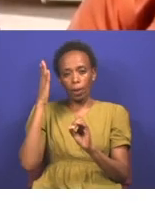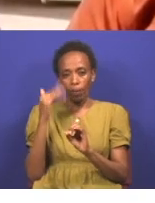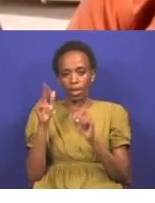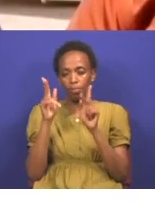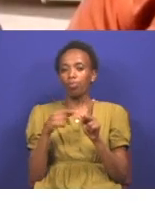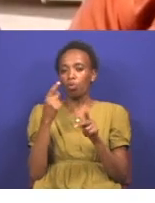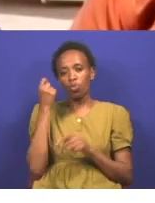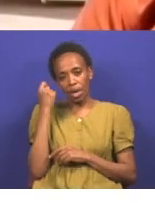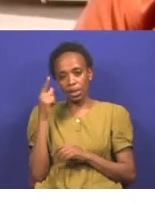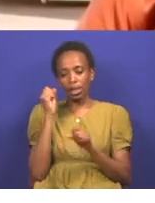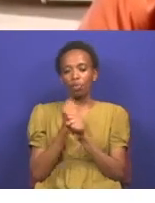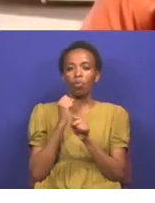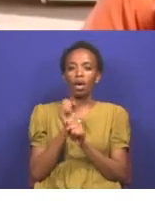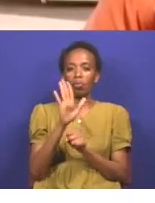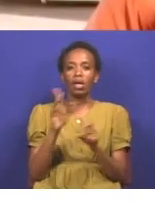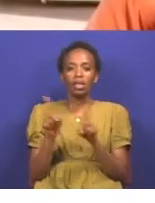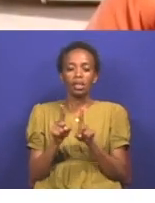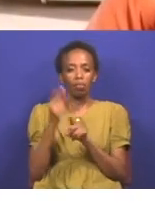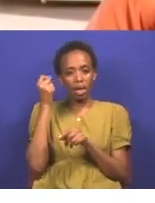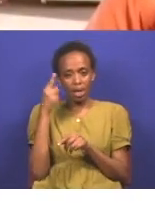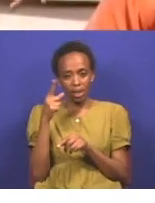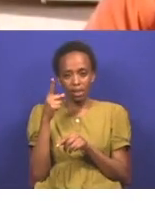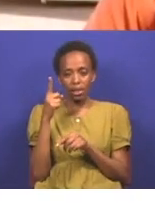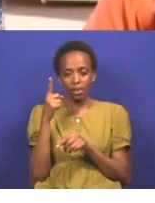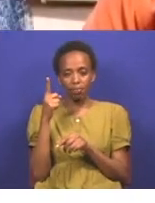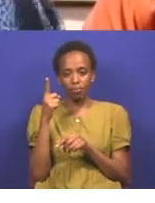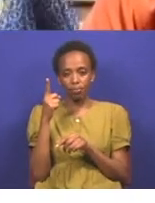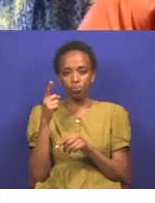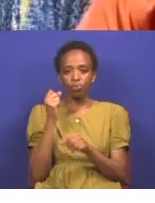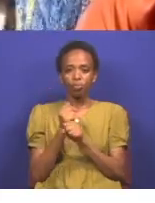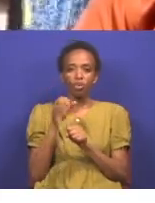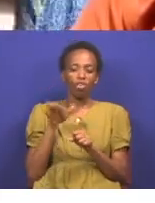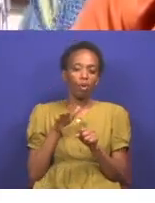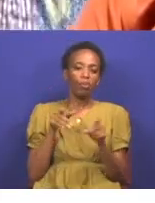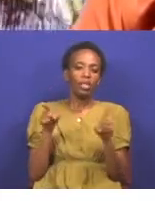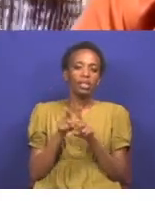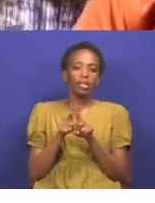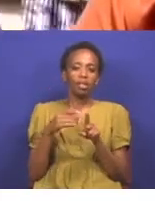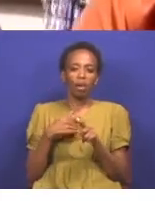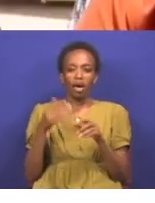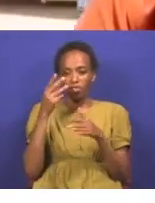ambayo wanaelewa kasi na wanaelewa kasi ya kina mama na wako na hiyo maono ya kina mama.